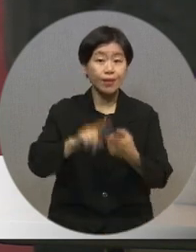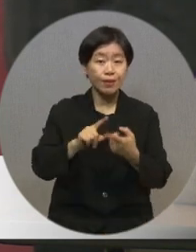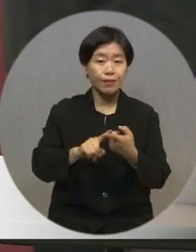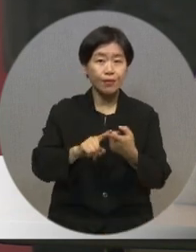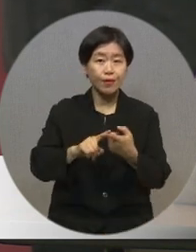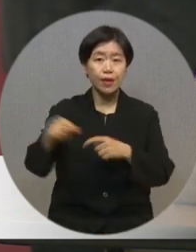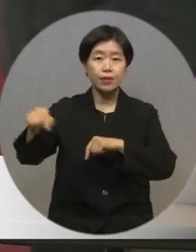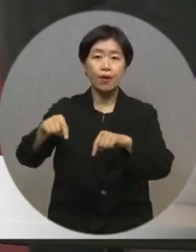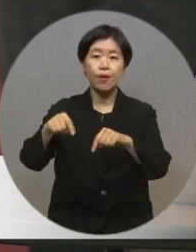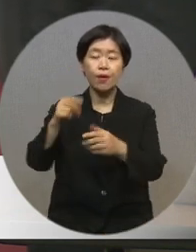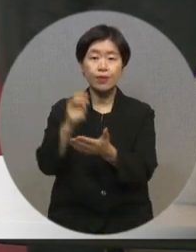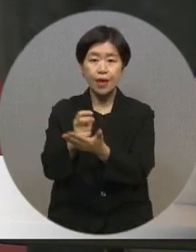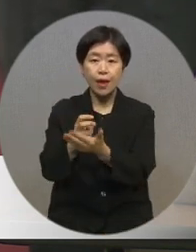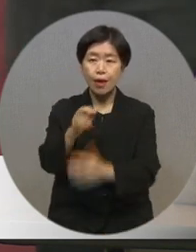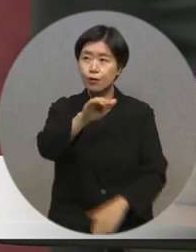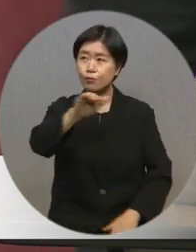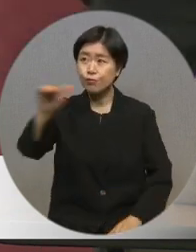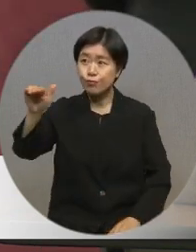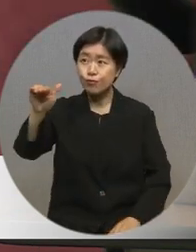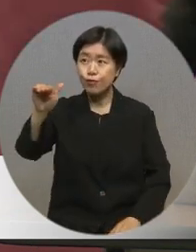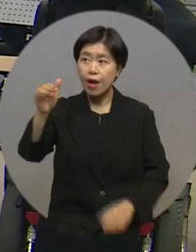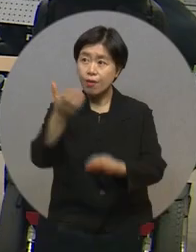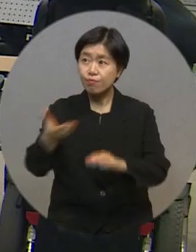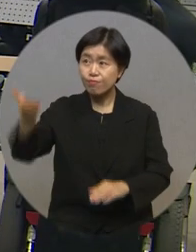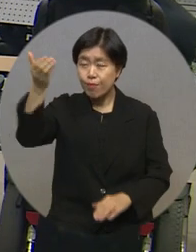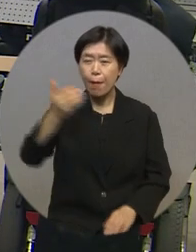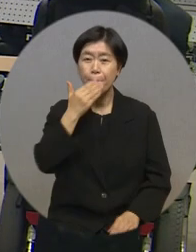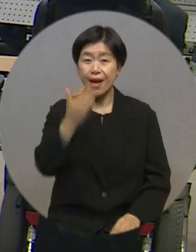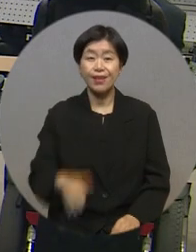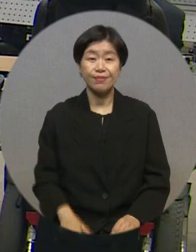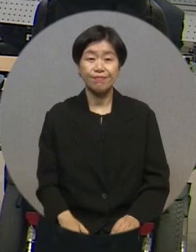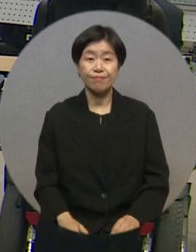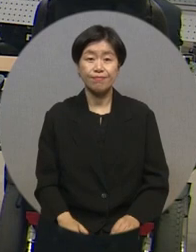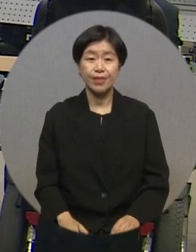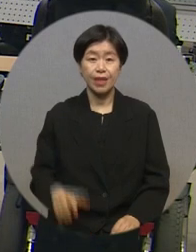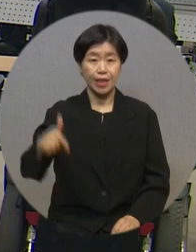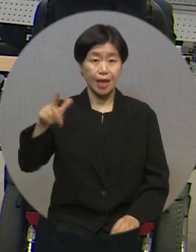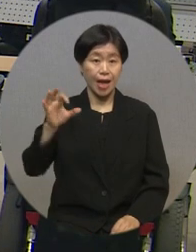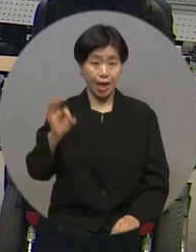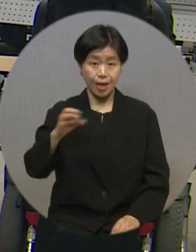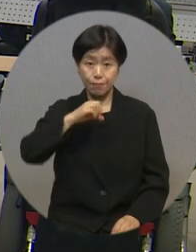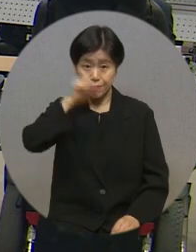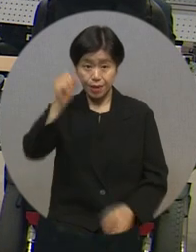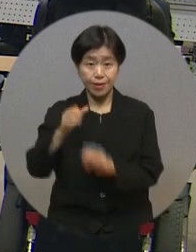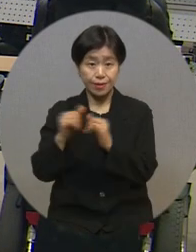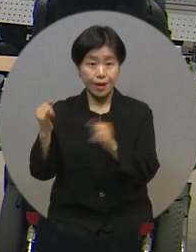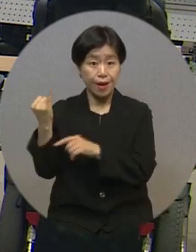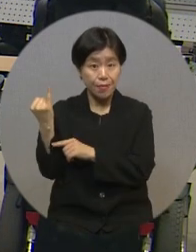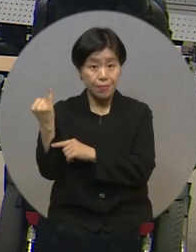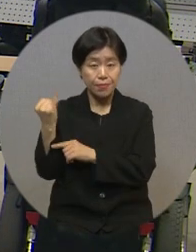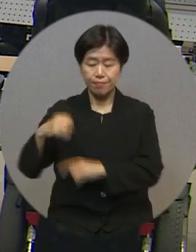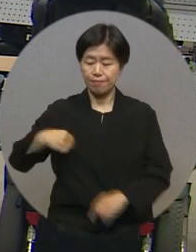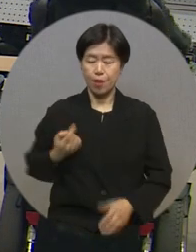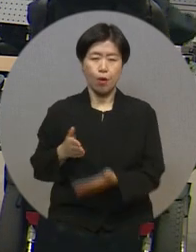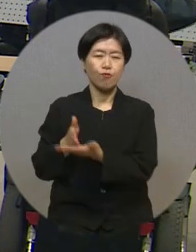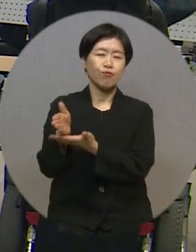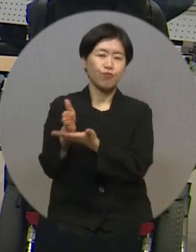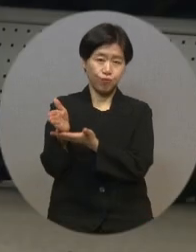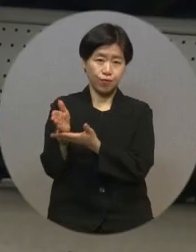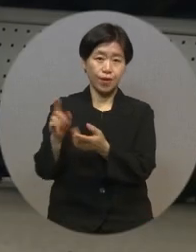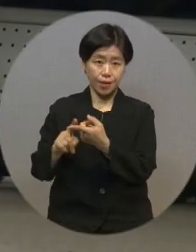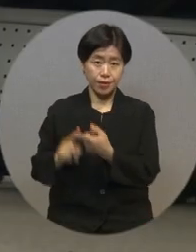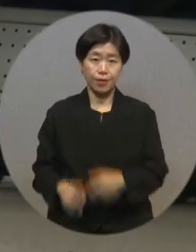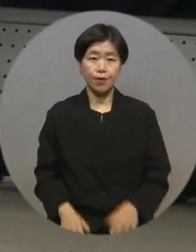기준도 세계적인 수준에 다다를 수 있지 않을까. 강경숙 당선인은 자신의 전문 분야에 대한 강조,